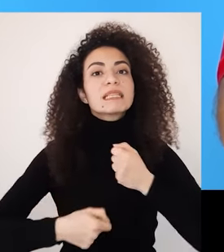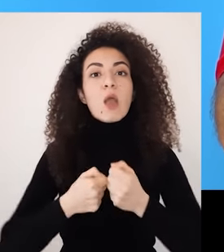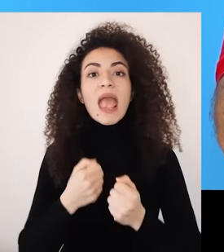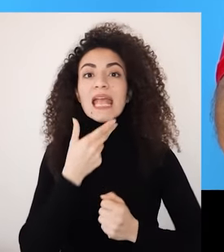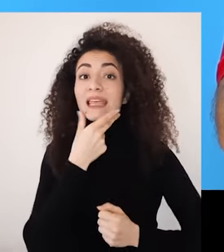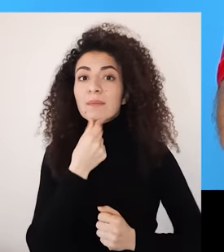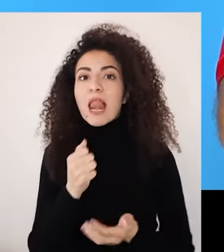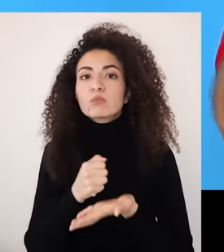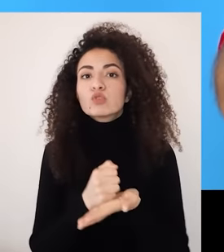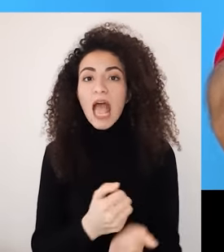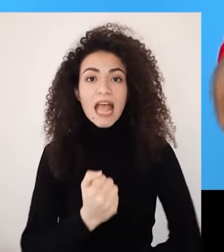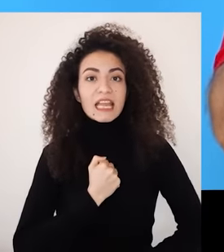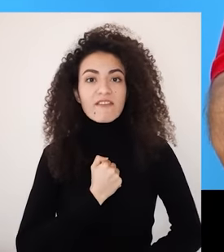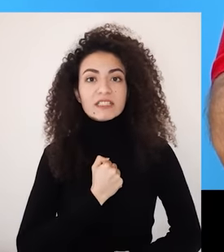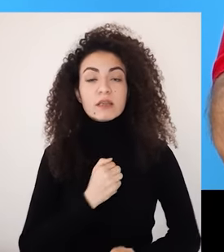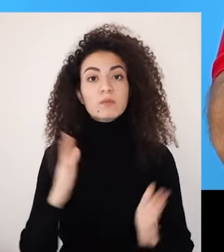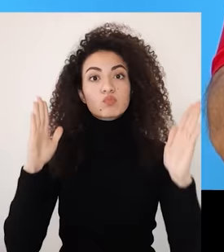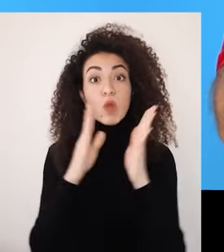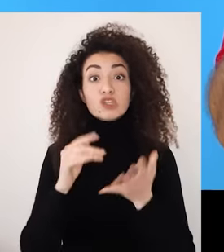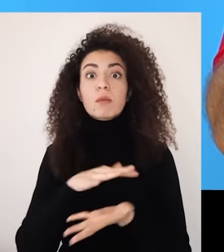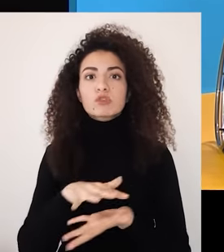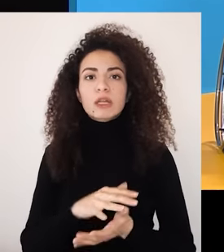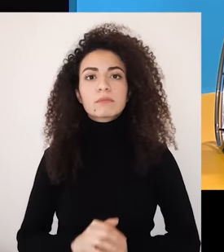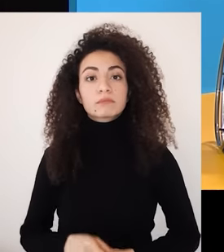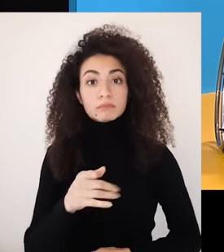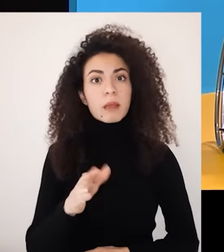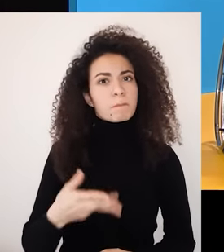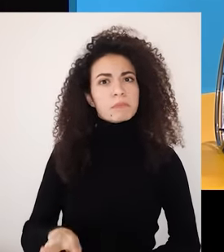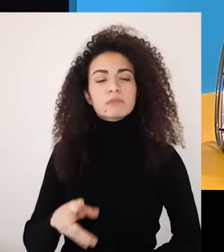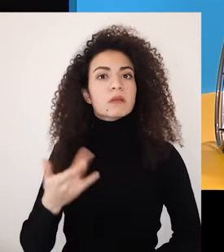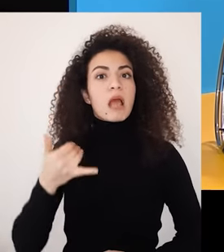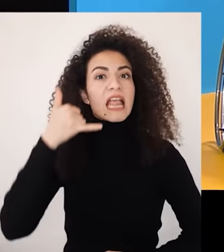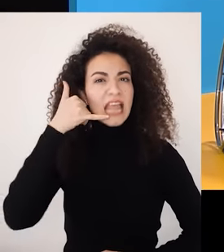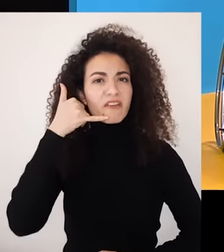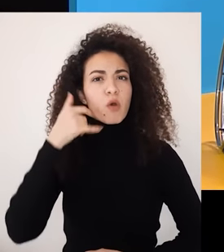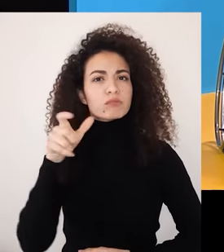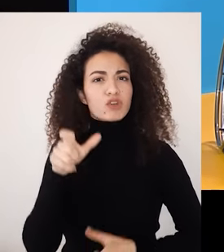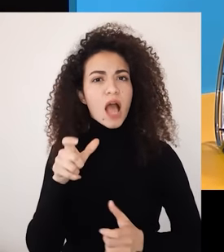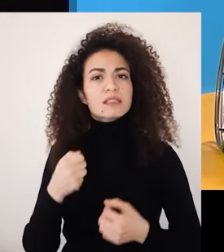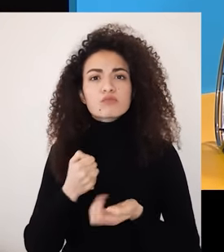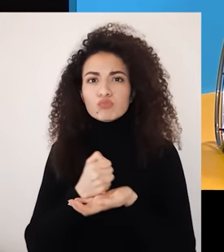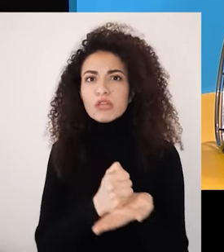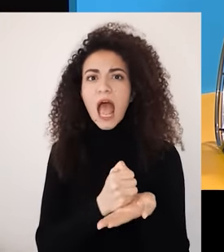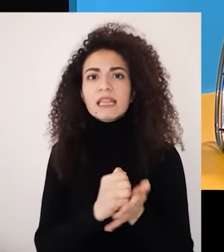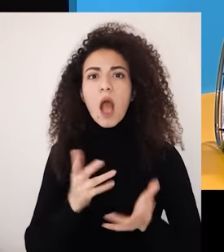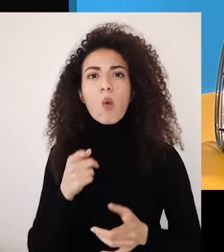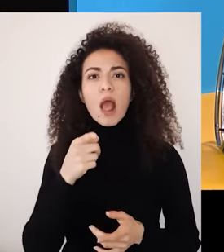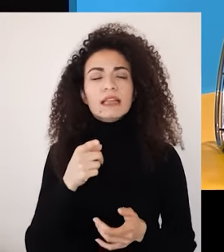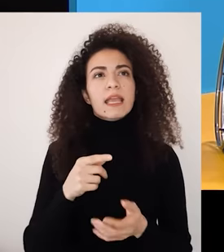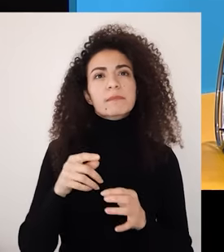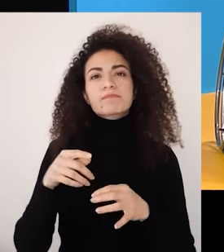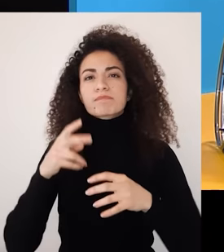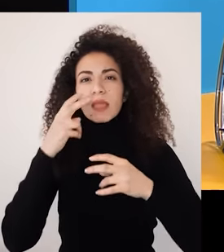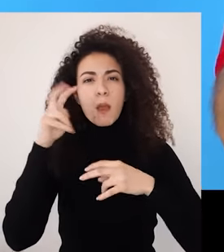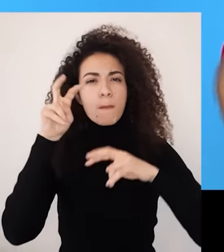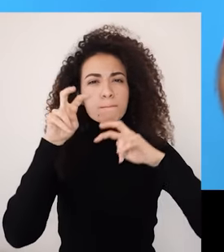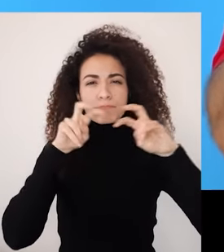العملية اللي قمت فيها لمساعدة نفسك هل قمت مثلاً باتصال أو بمبادرة فتحت إليك باب أم عطتك مفتاح كنتي